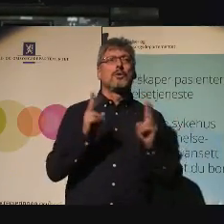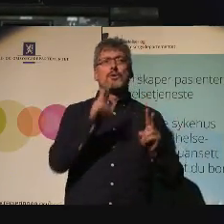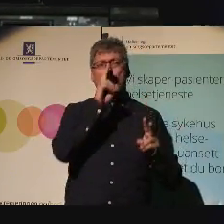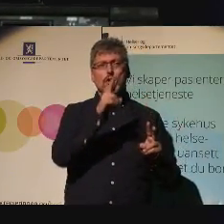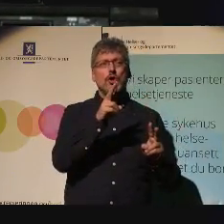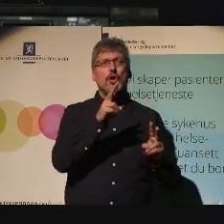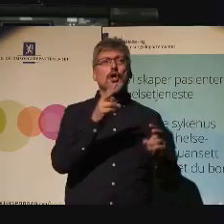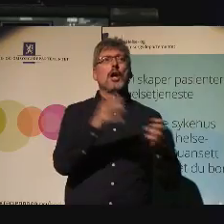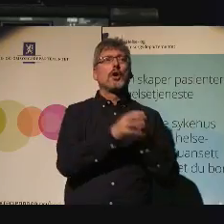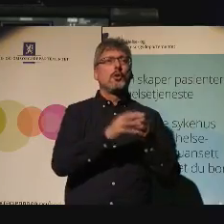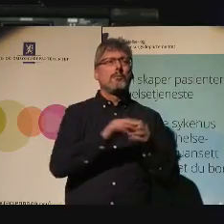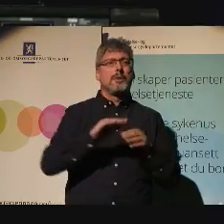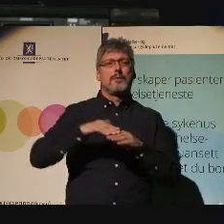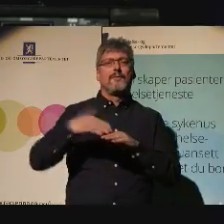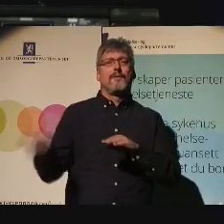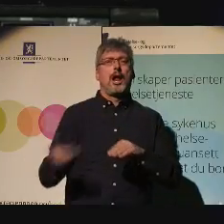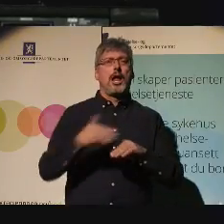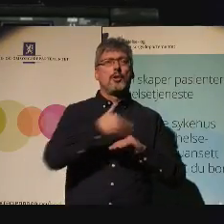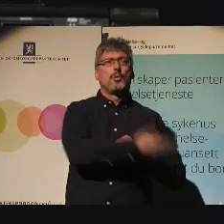faller utenfor.